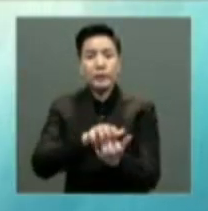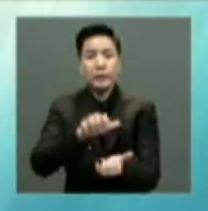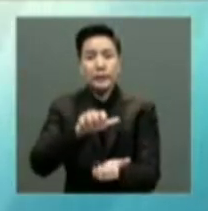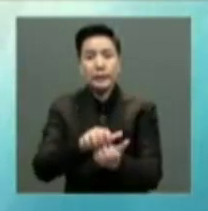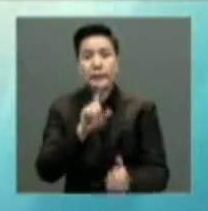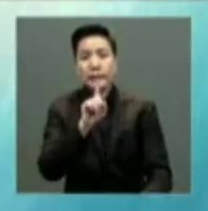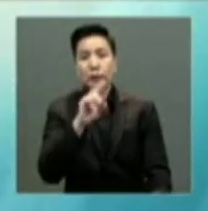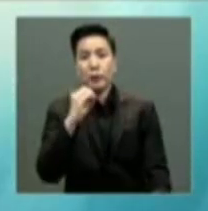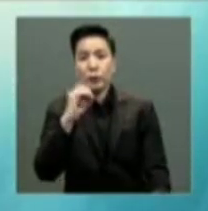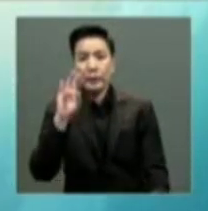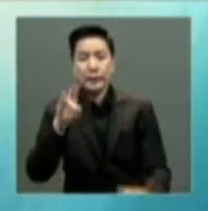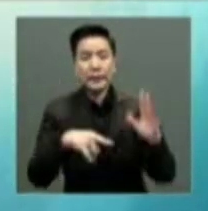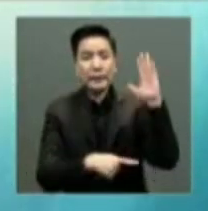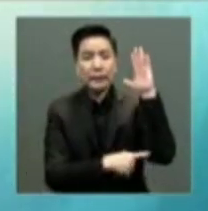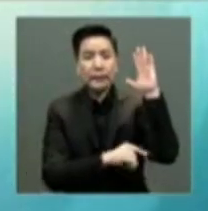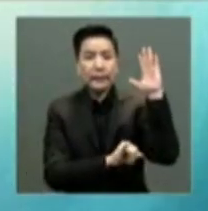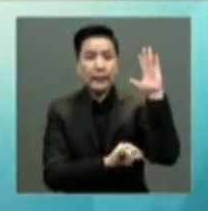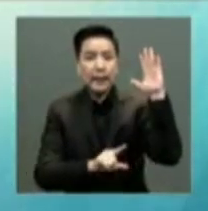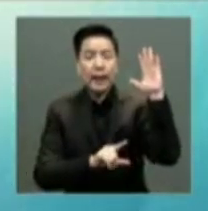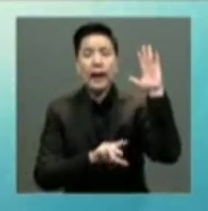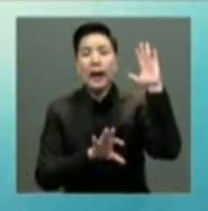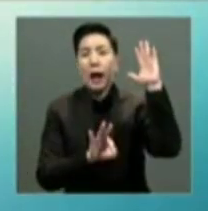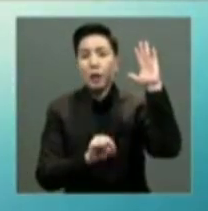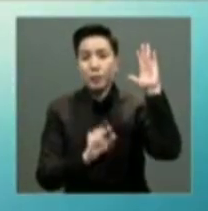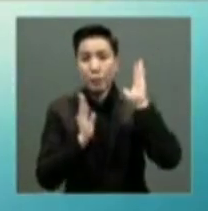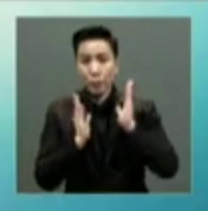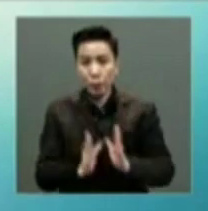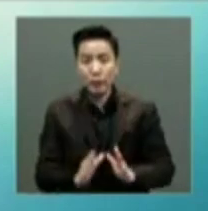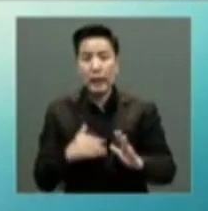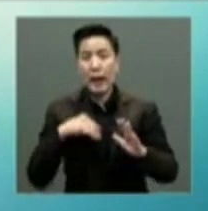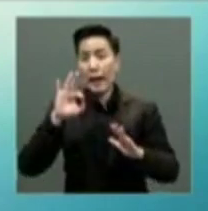สมุทรปราการร้อยเจ็ดแล้วก็ยะลา 90นะครับ9จังหวัดยังคงไม่มีรายงานอยู่เหมือนเดิมนะครับแล้วก็ไปที่จำแนกตามอ่า